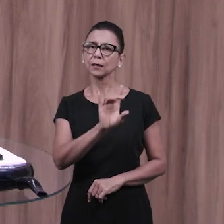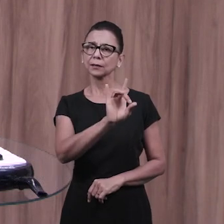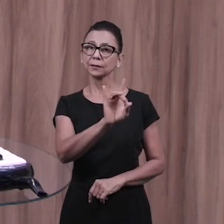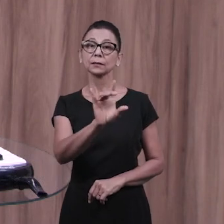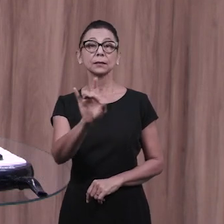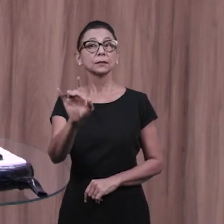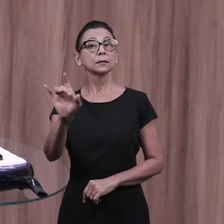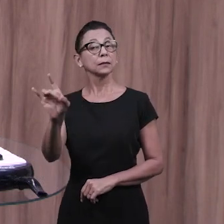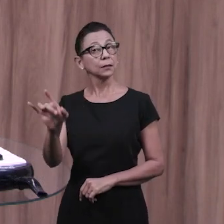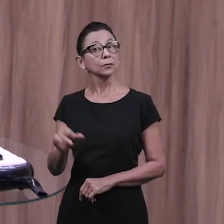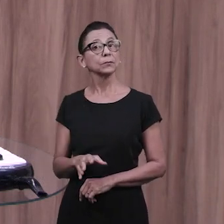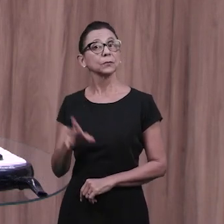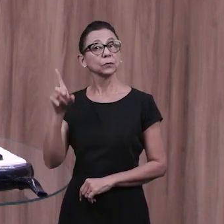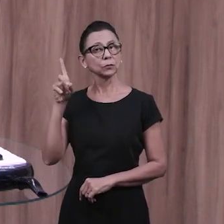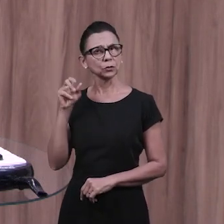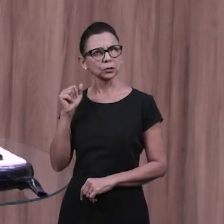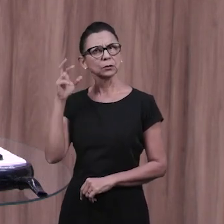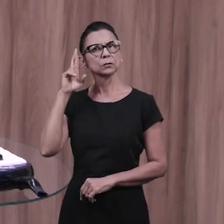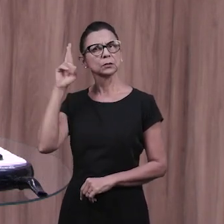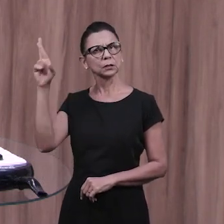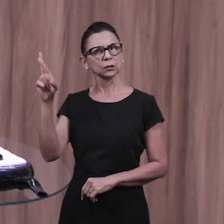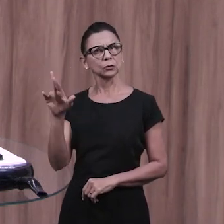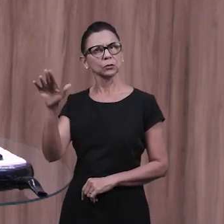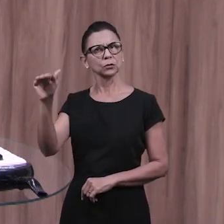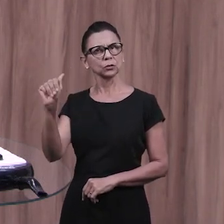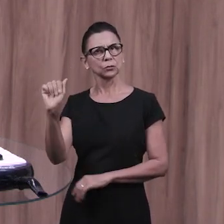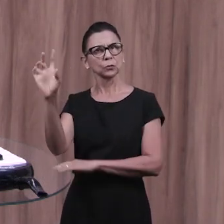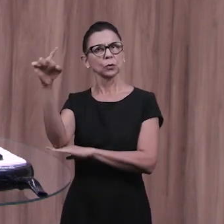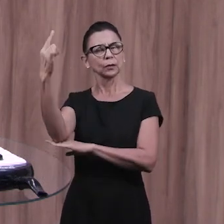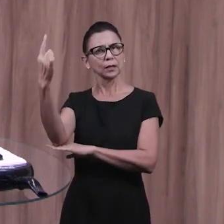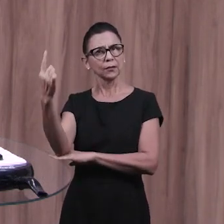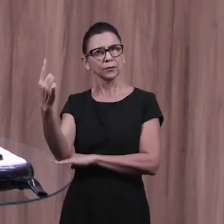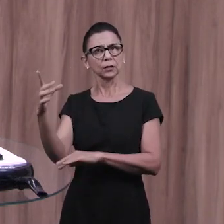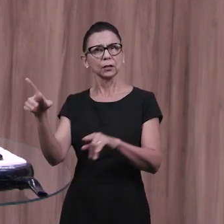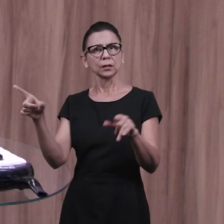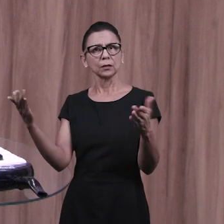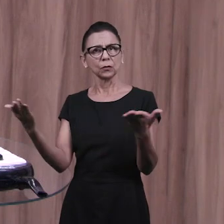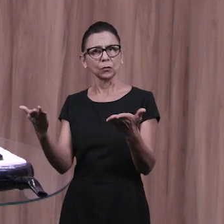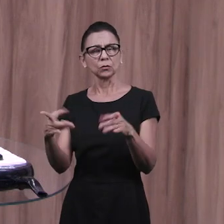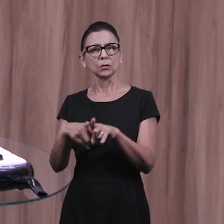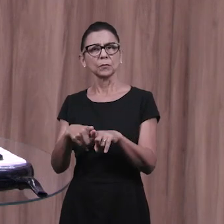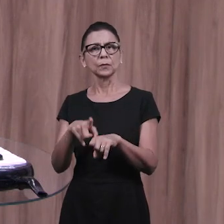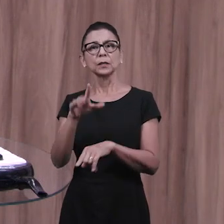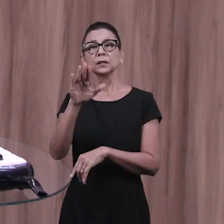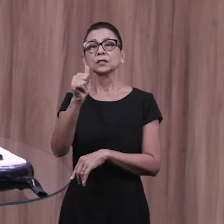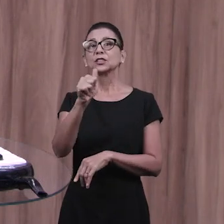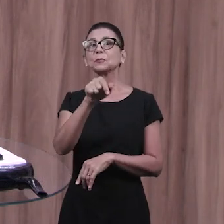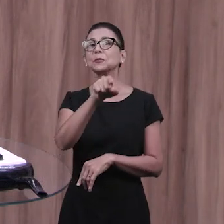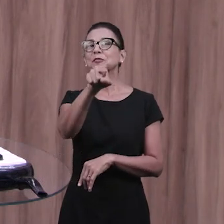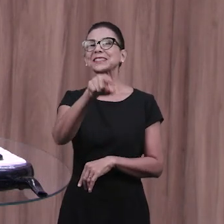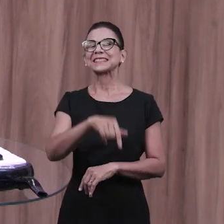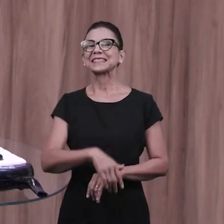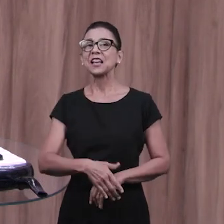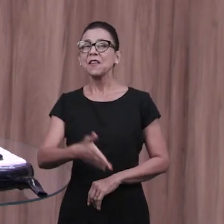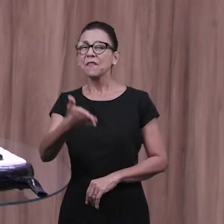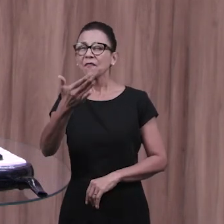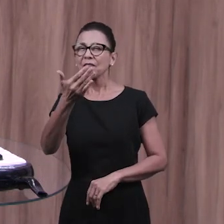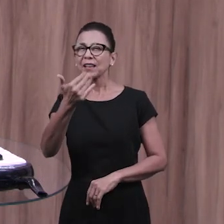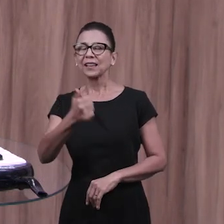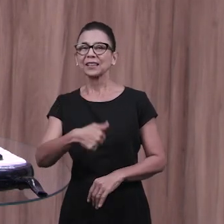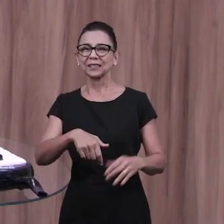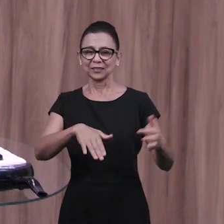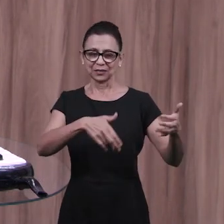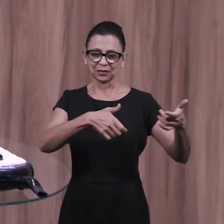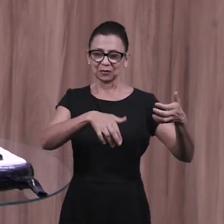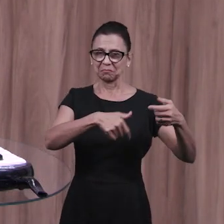David, et lui aussi, il t'appelle. Ne perdez pas le temps. Il t'appelle pour